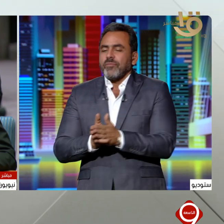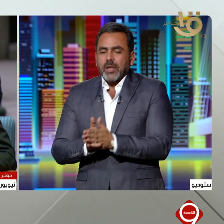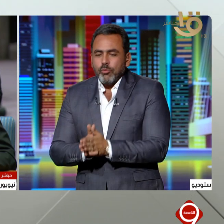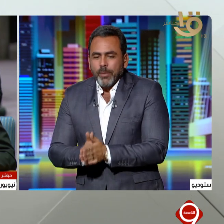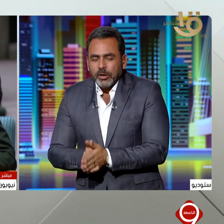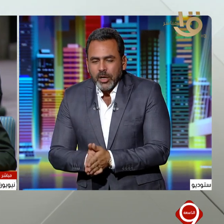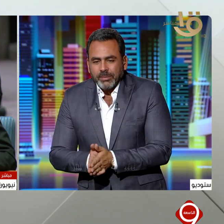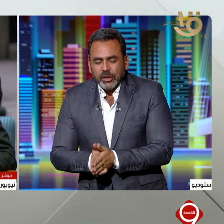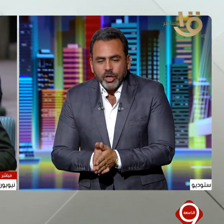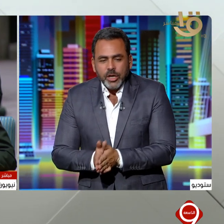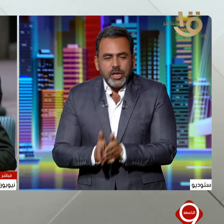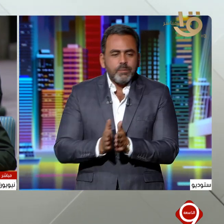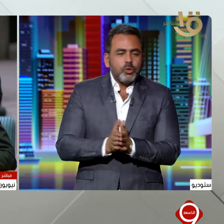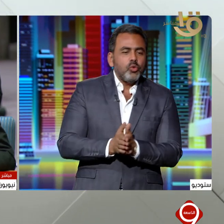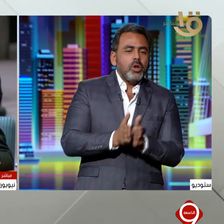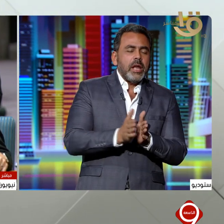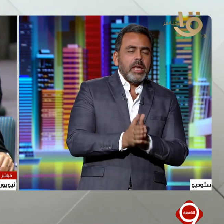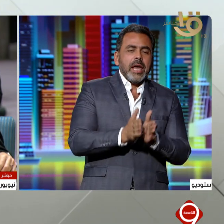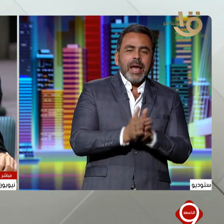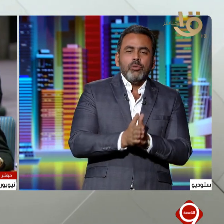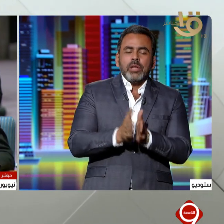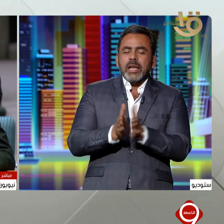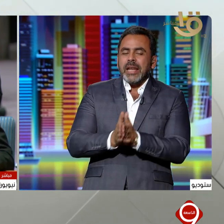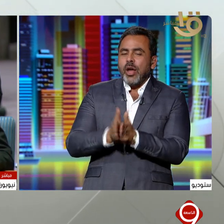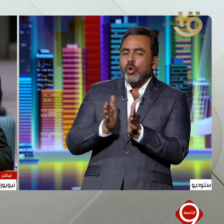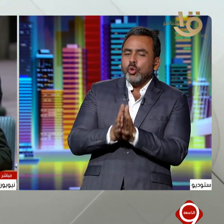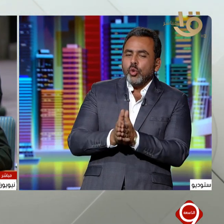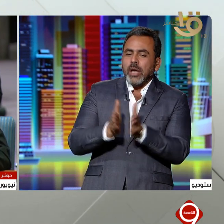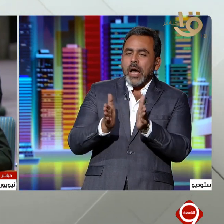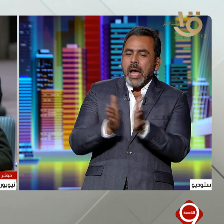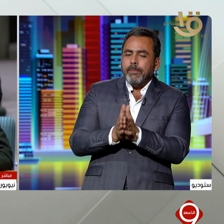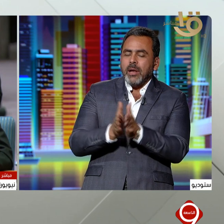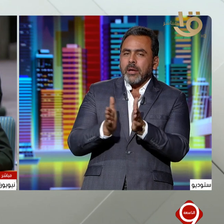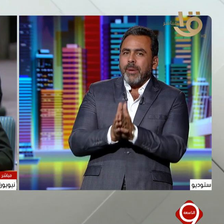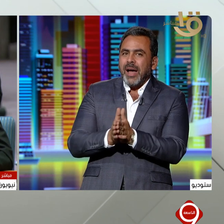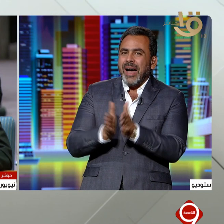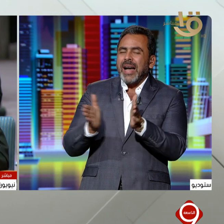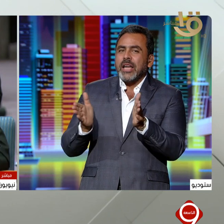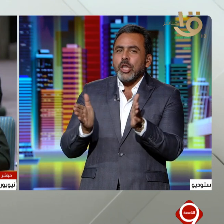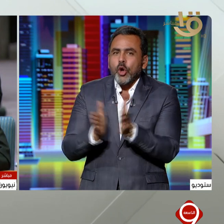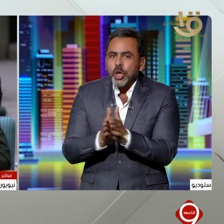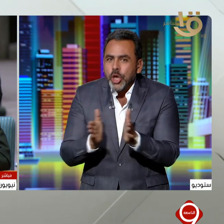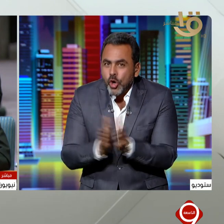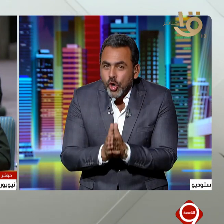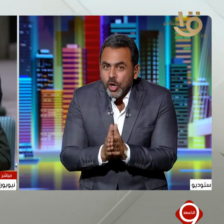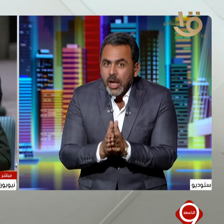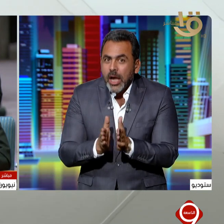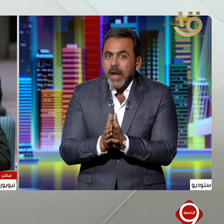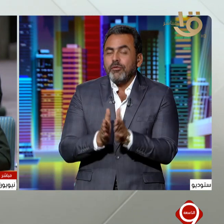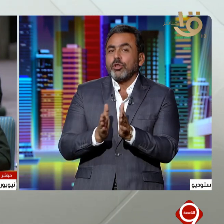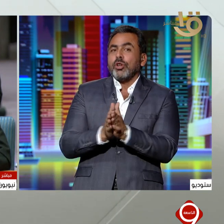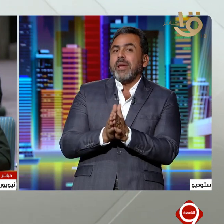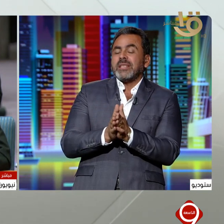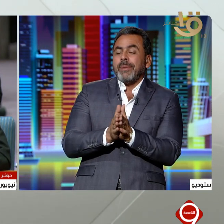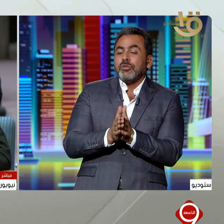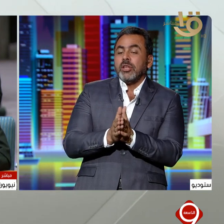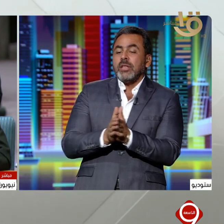هو المبادره بتاعه الرئيس بتقول هي العوده الى حدود قبل 4 يونيو